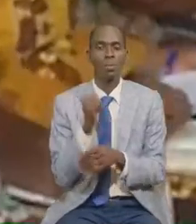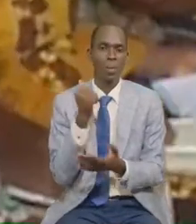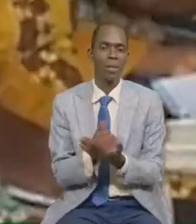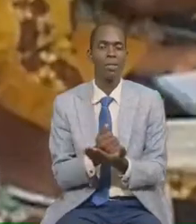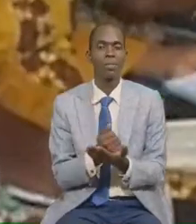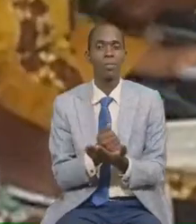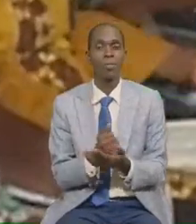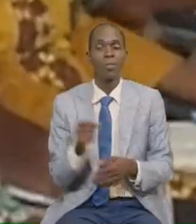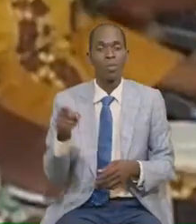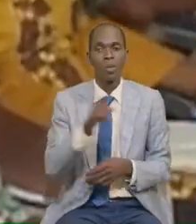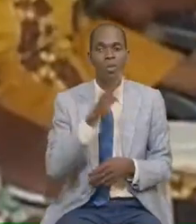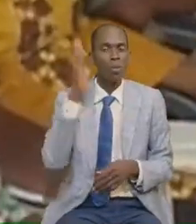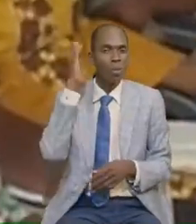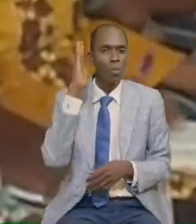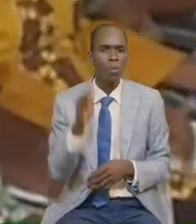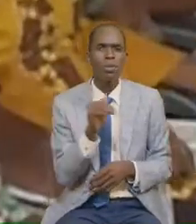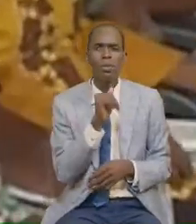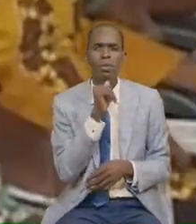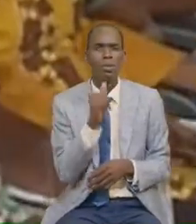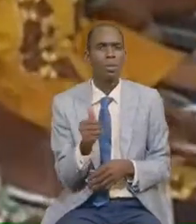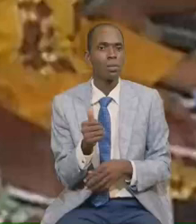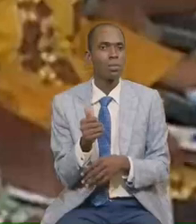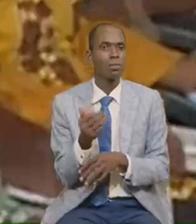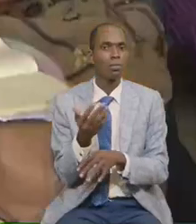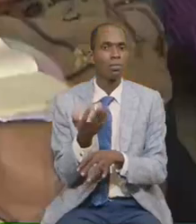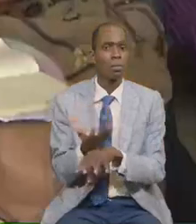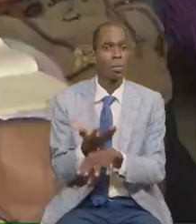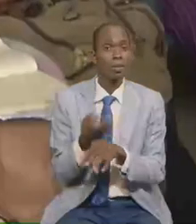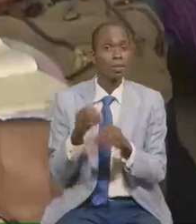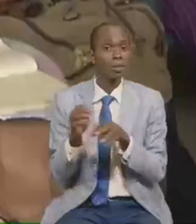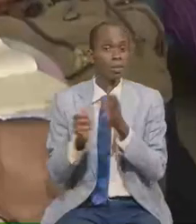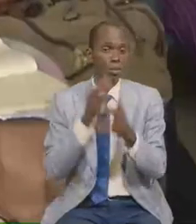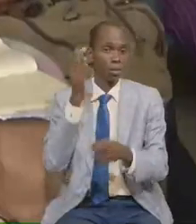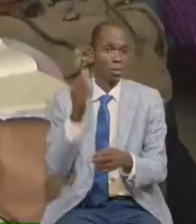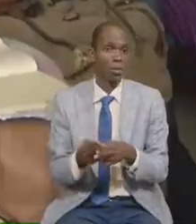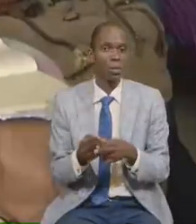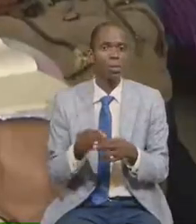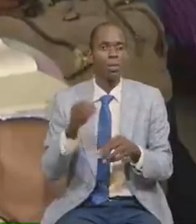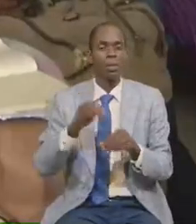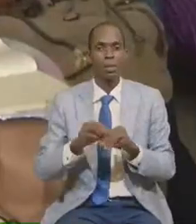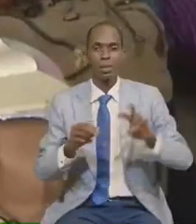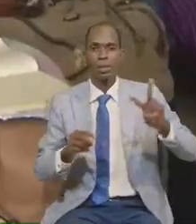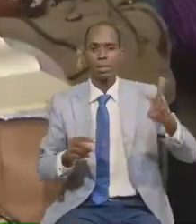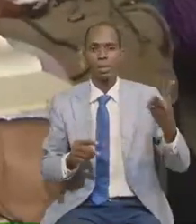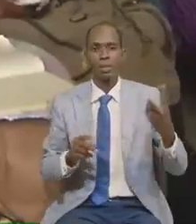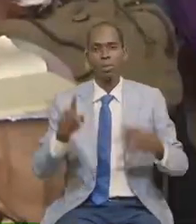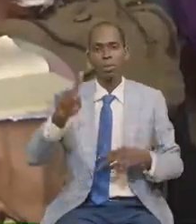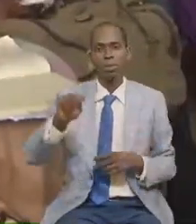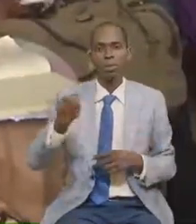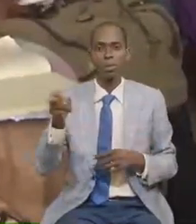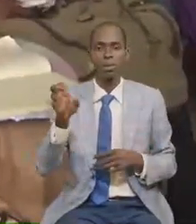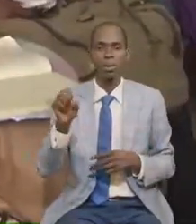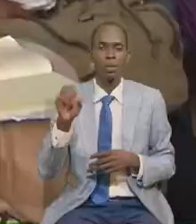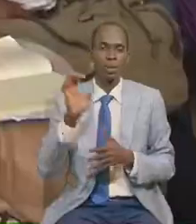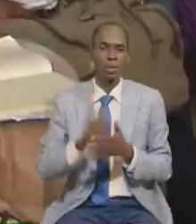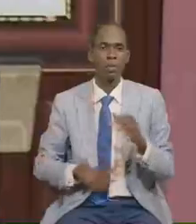et tu ne manqueras de rien au nom de Jésus en deuxième pièce à long terme chapitre 3 verset